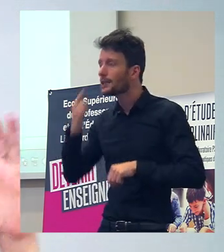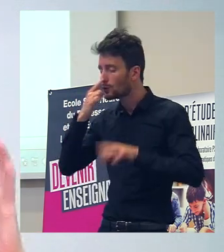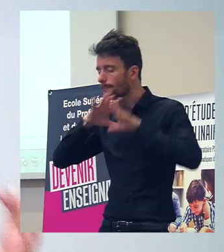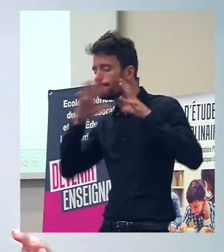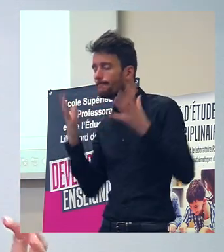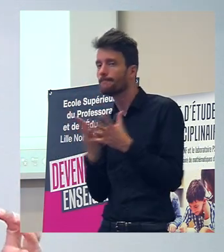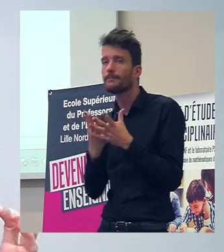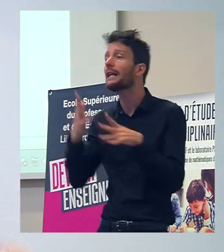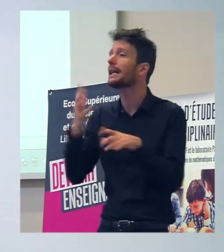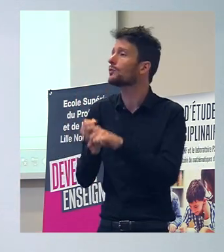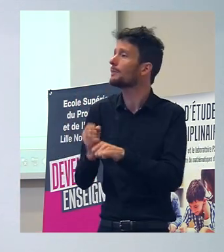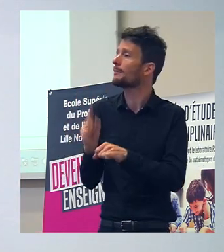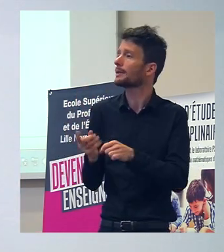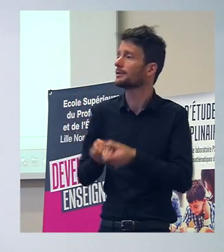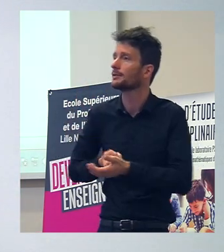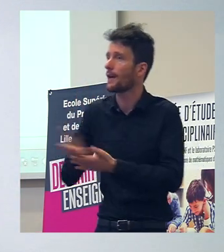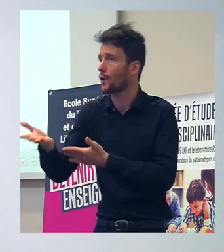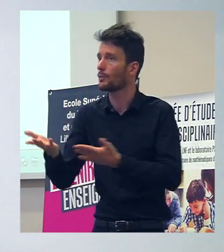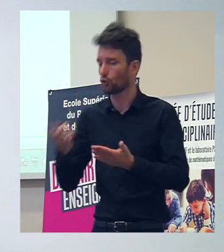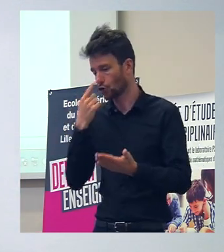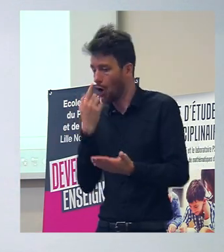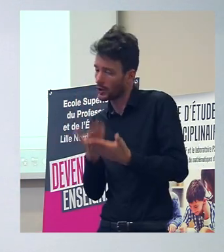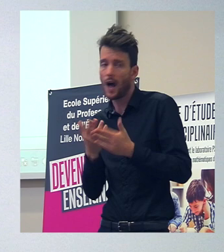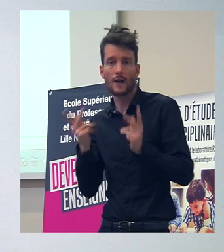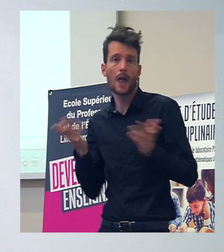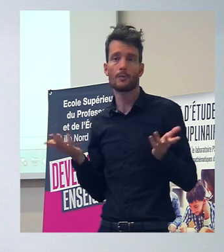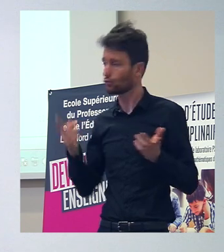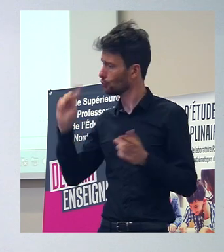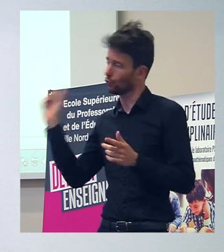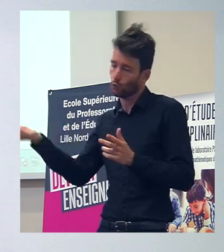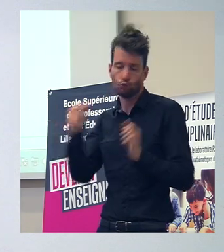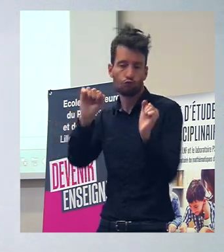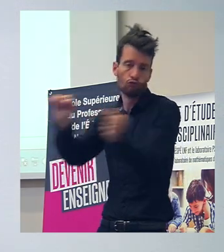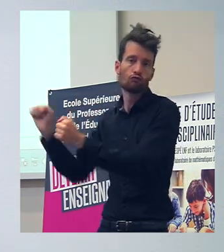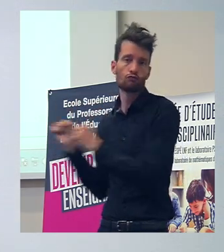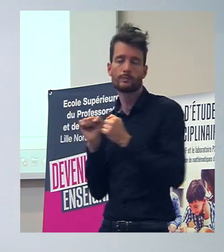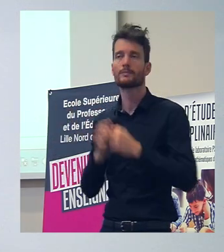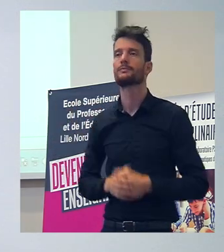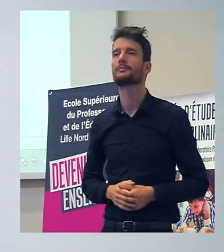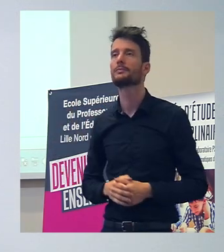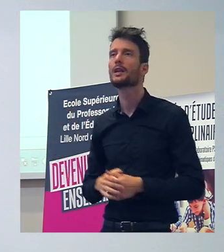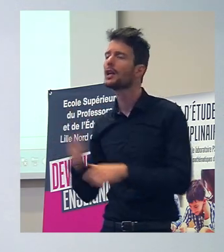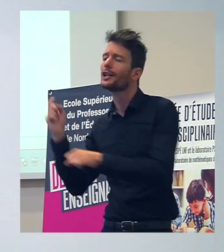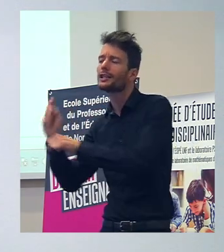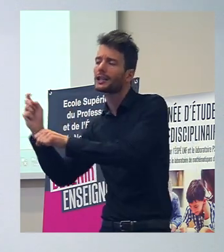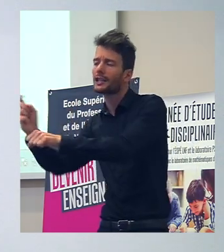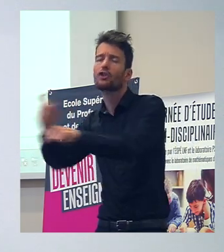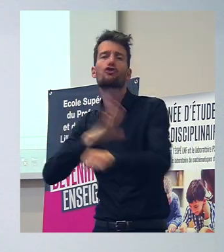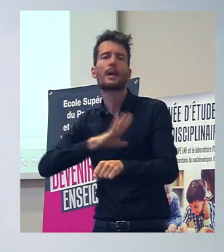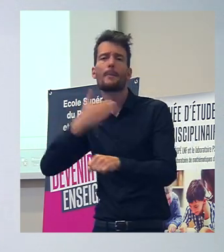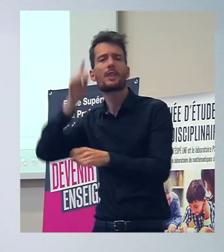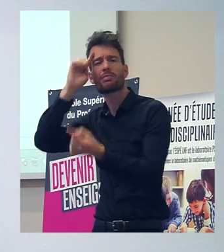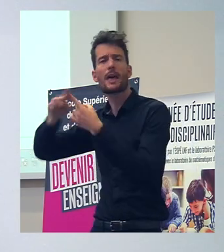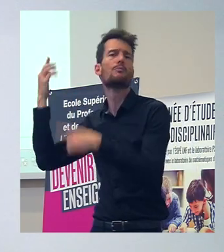donne comme résumé, c'est valable, ça n'est pas contesté. Toutes les contestations portent sur autre chose,